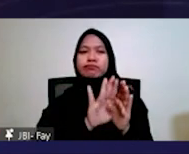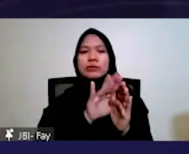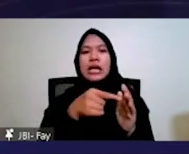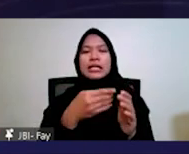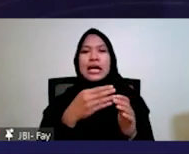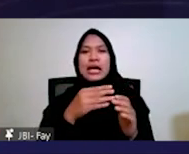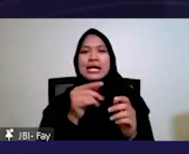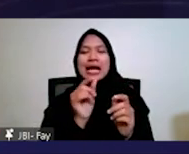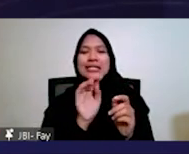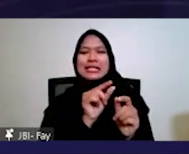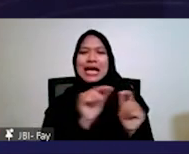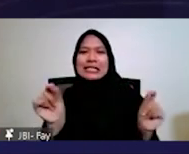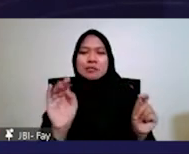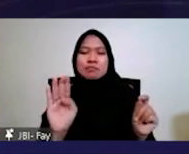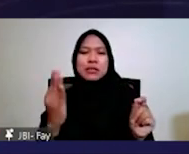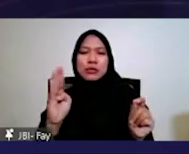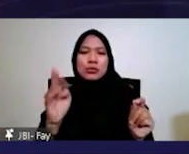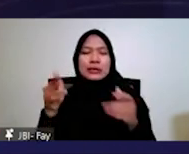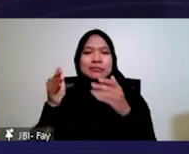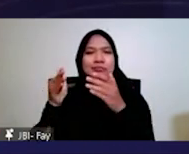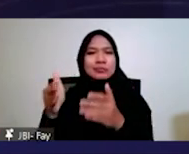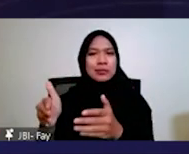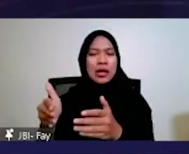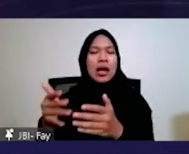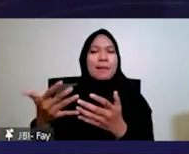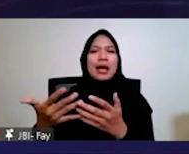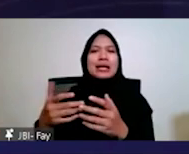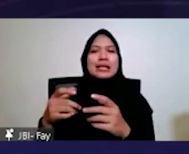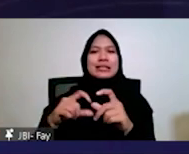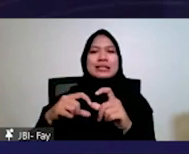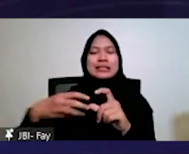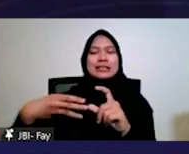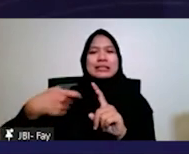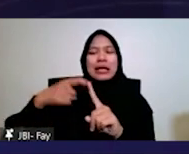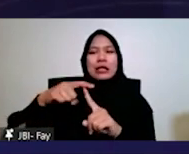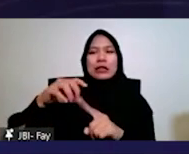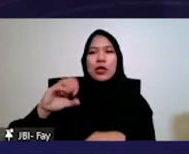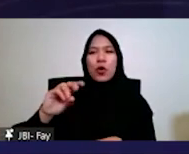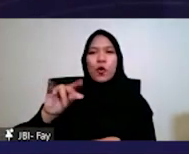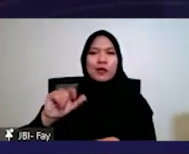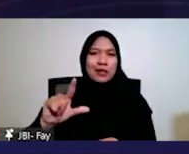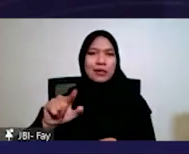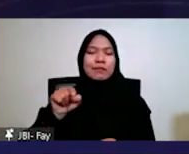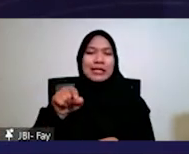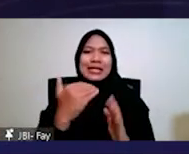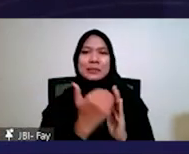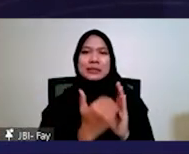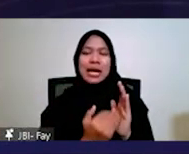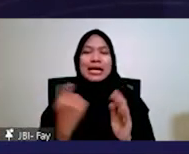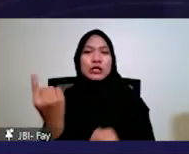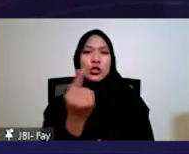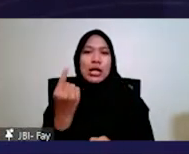yaitu dari sisi sektor Riel itulah sebut kebijakan nasional yang bersinergi